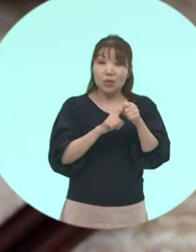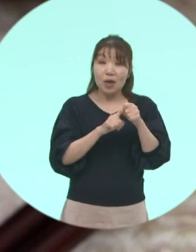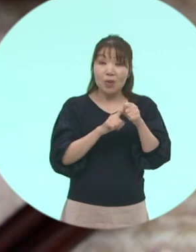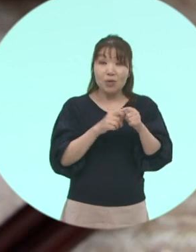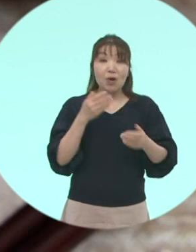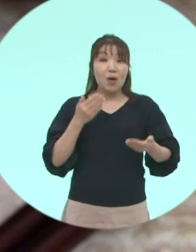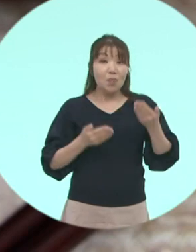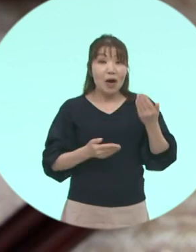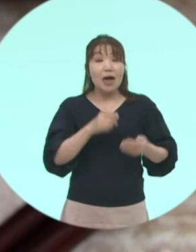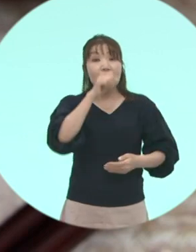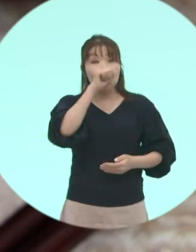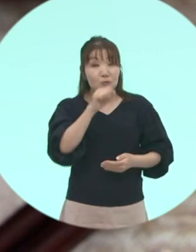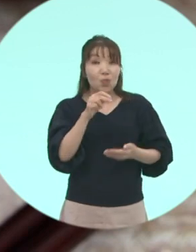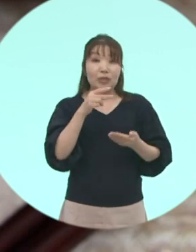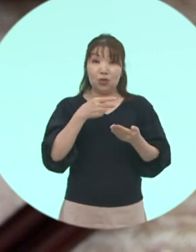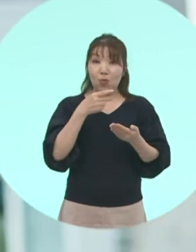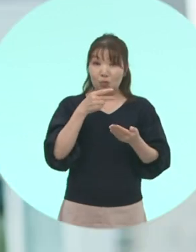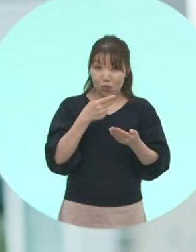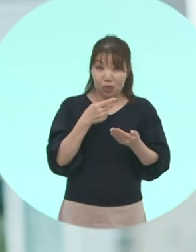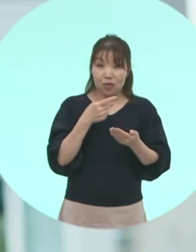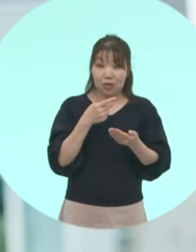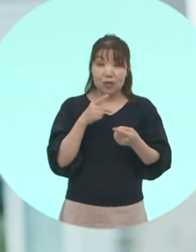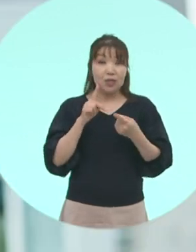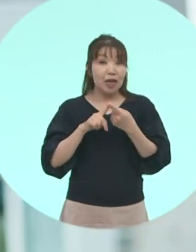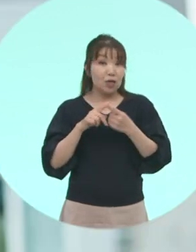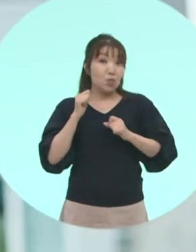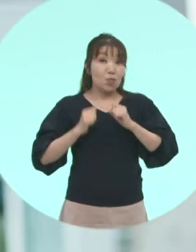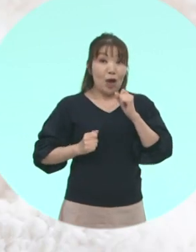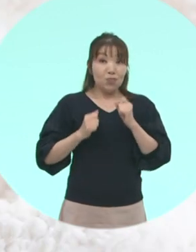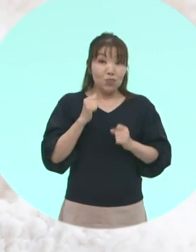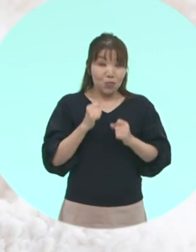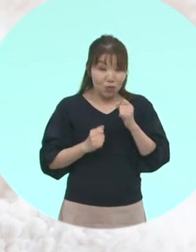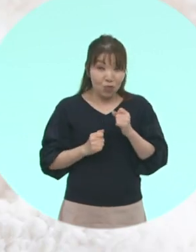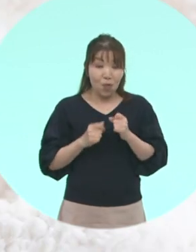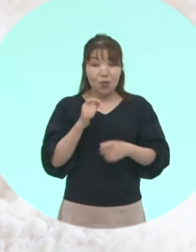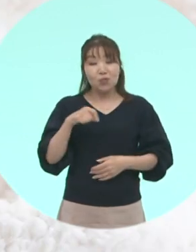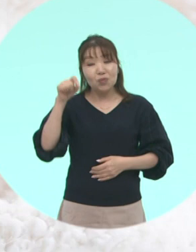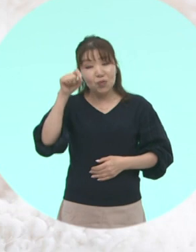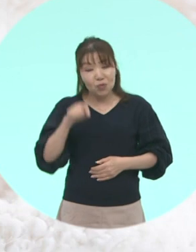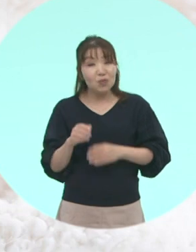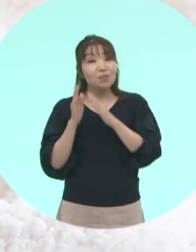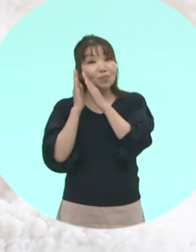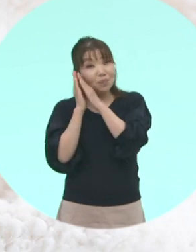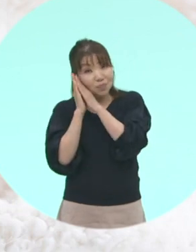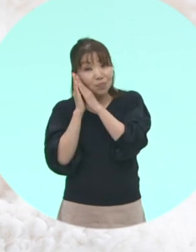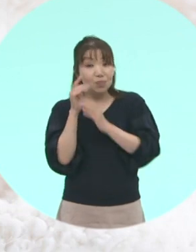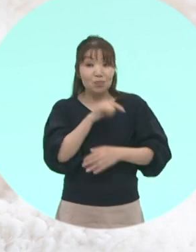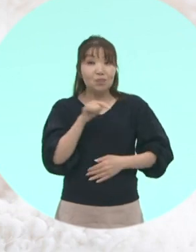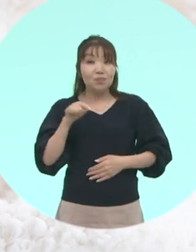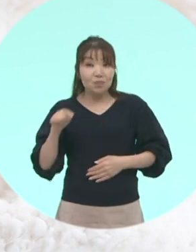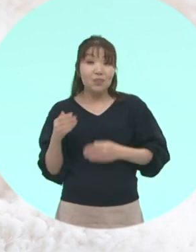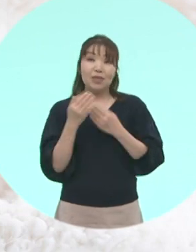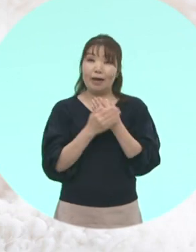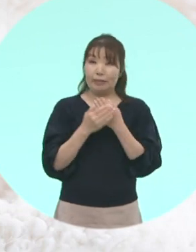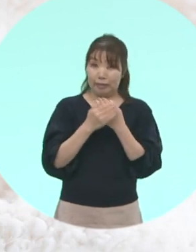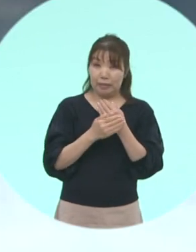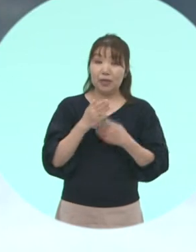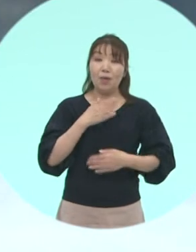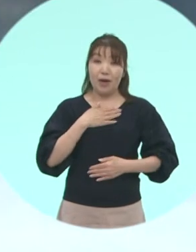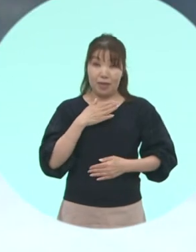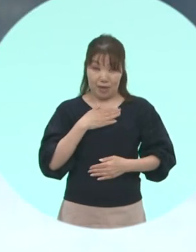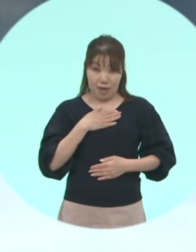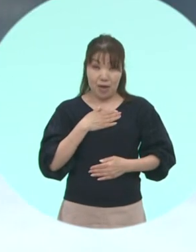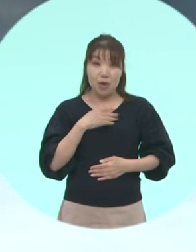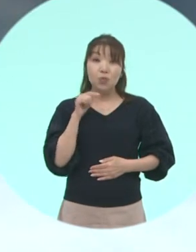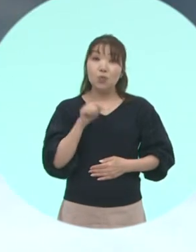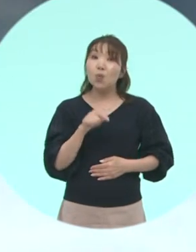養バランスの取れた食事、適度な運動、十分な睡眠が重要なことが分かっています。